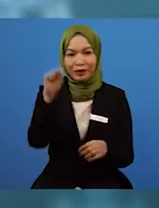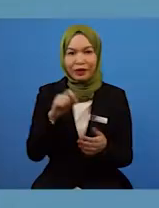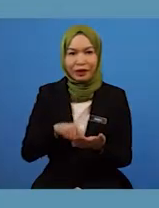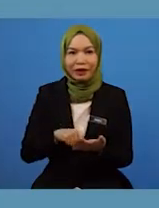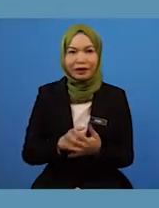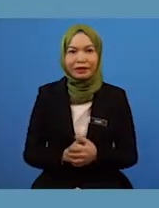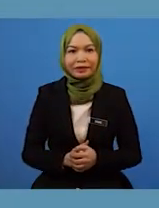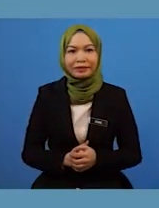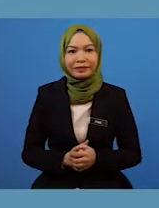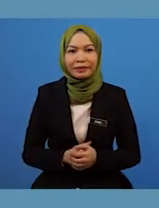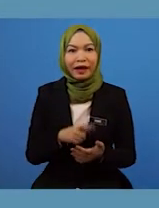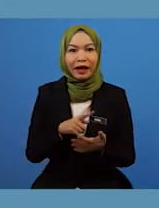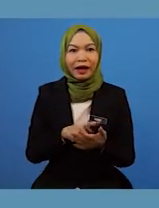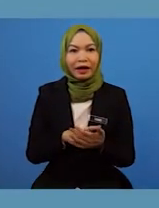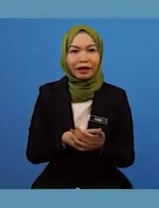ini.